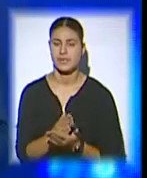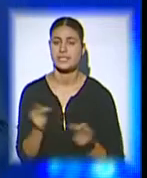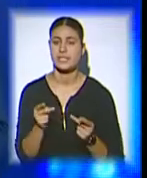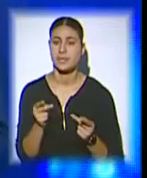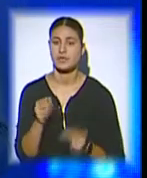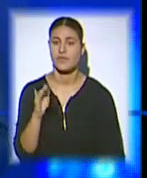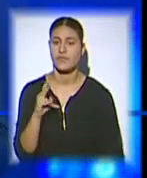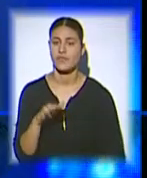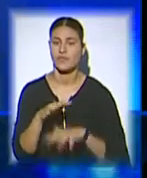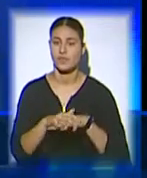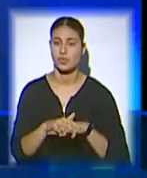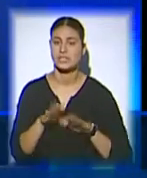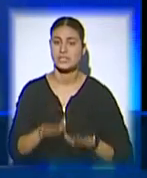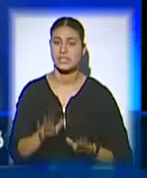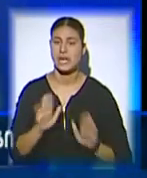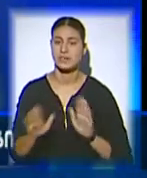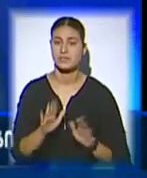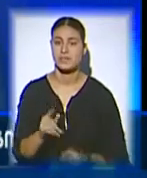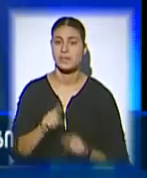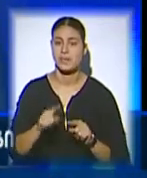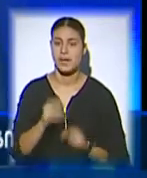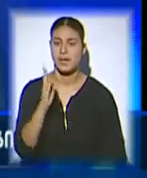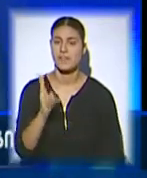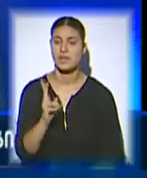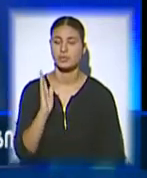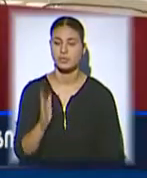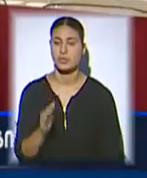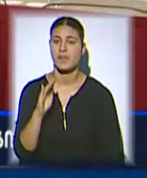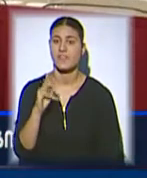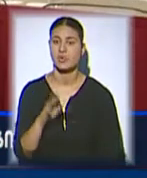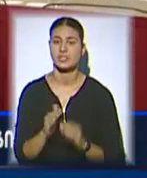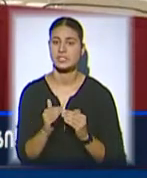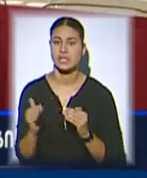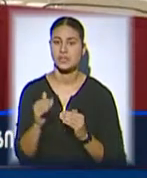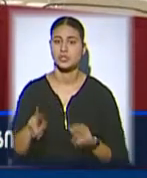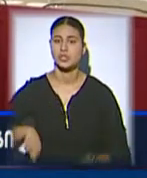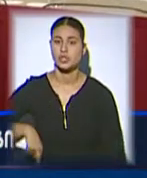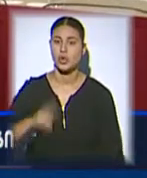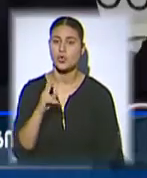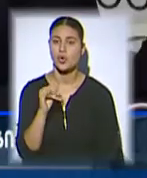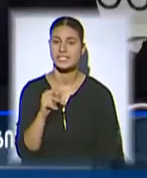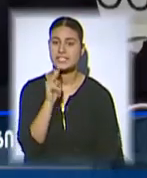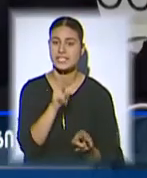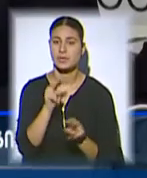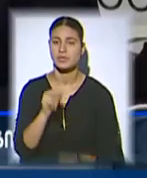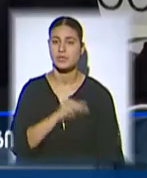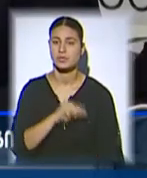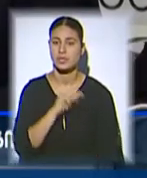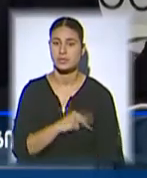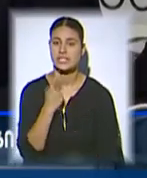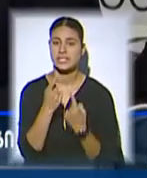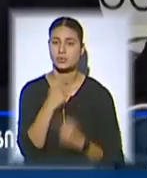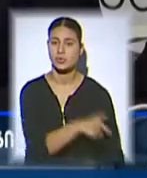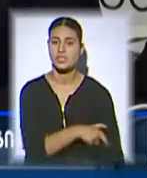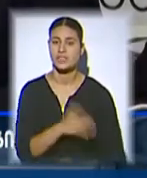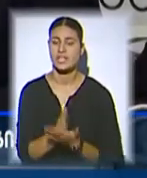საპარტნიორო ფონდის ხელმძღვანელის თანამდებობა უახლოეს დღეებში ვაკანტური გახდება. ფონდის აღმასრულებელი დირექტორი ირაკლი კოვზანაძე ზედამხედველობის სააგენტოს საბჭოს